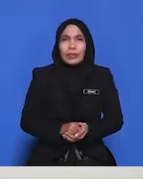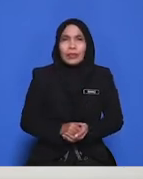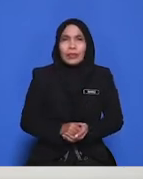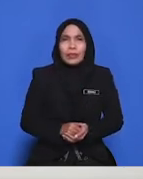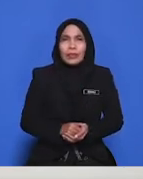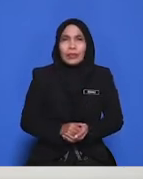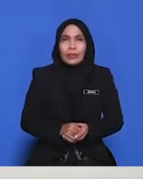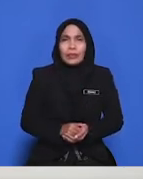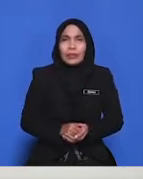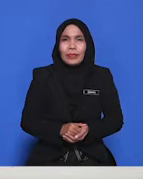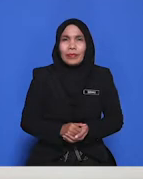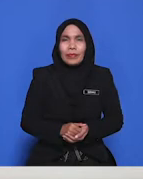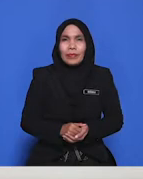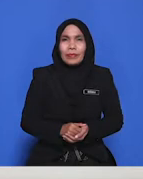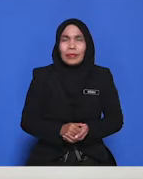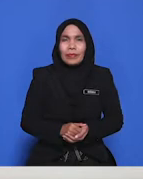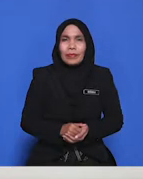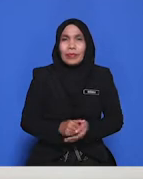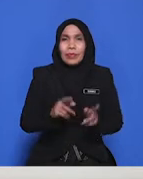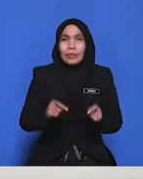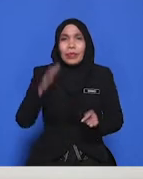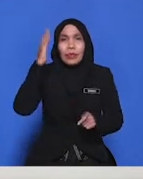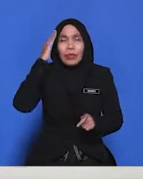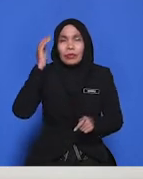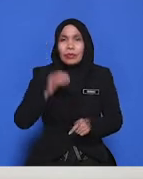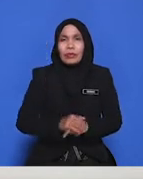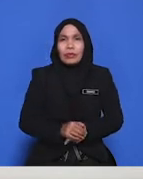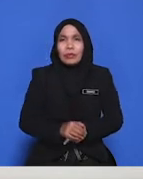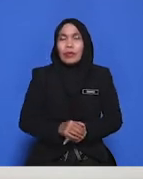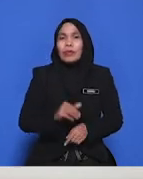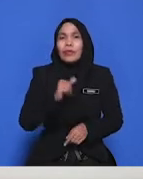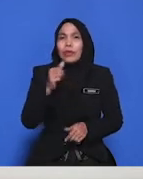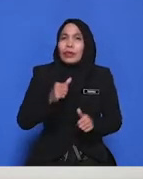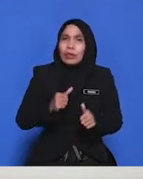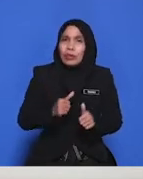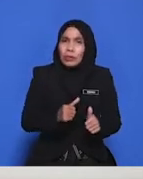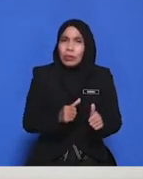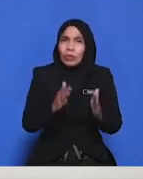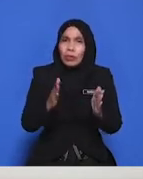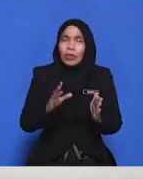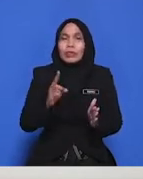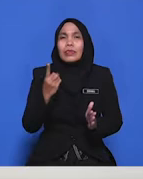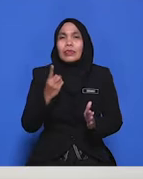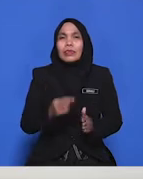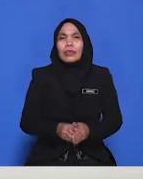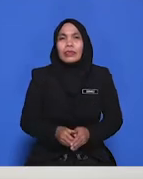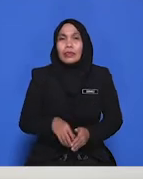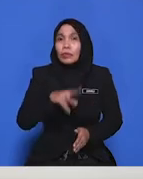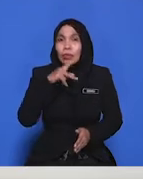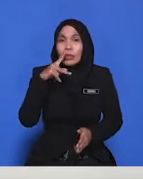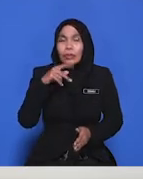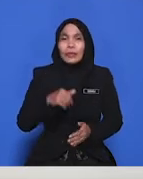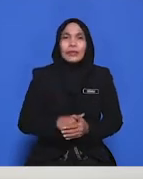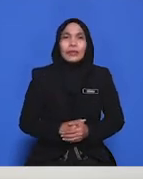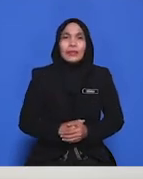berpuasa, bukan sebab dia faham kewajipan berpuasa merupakan perintah daripada Allah SWT.